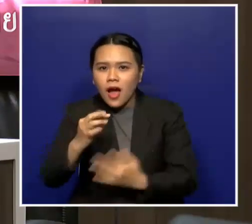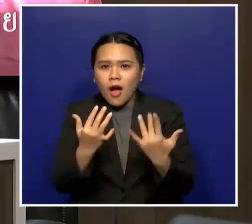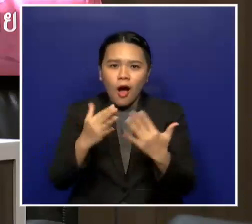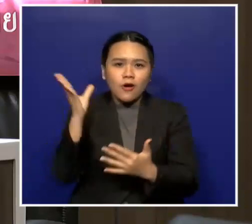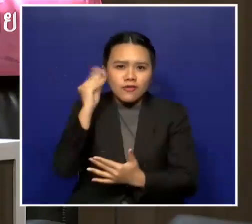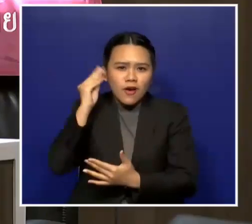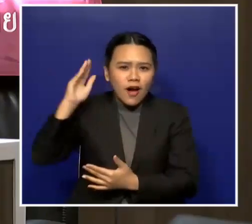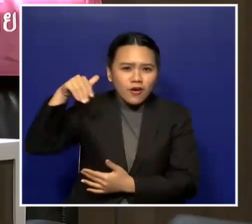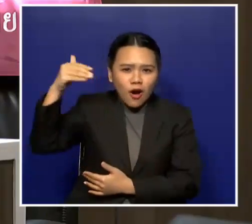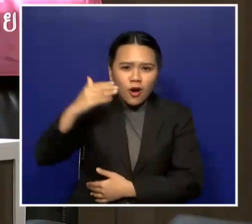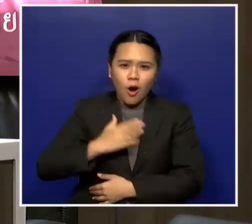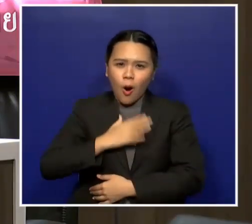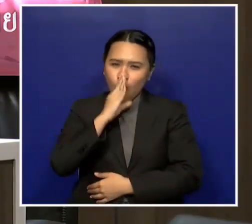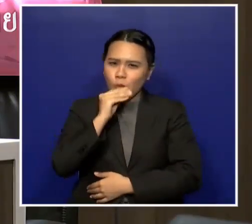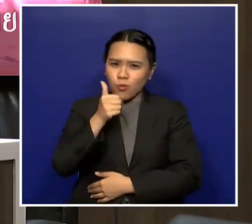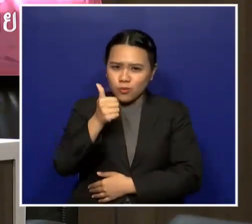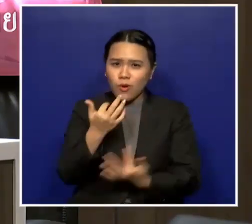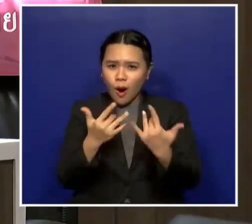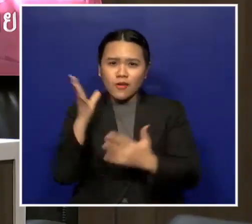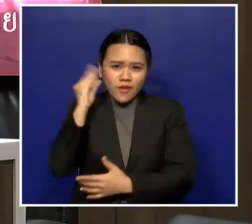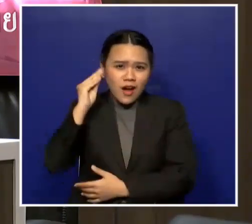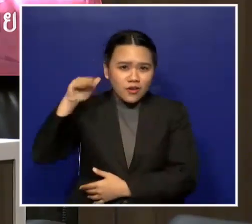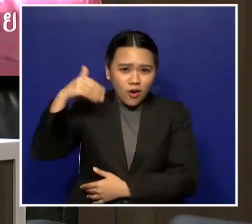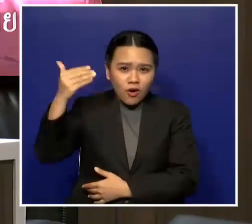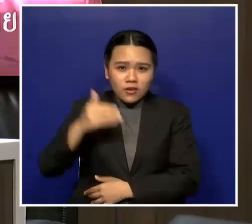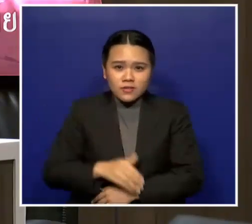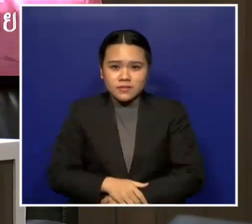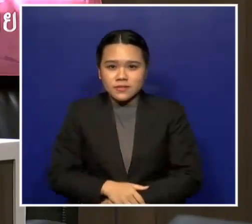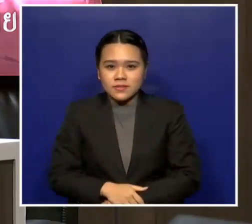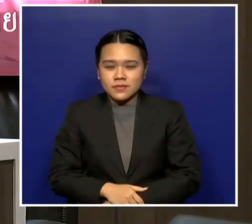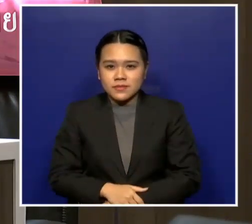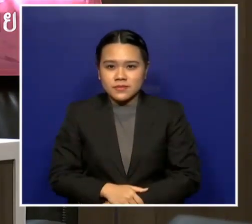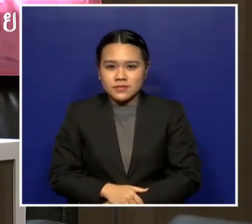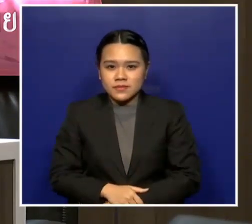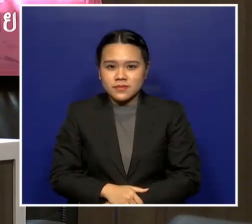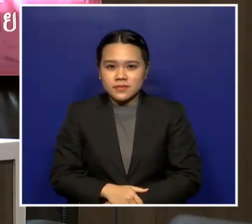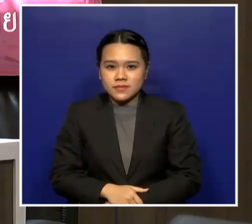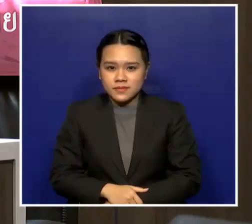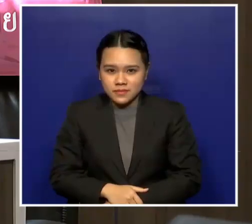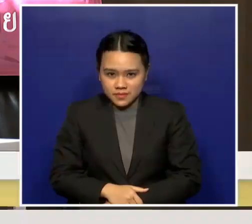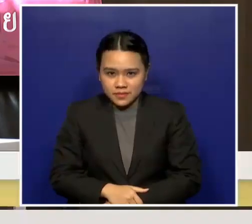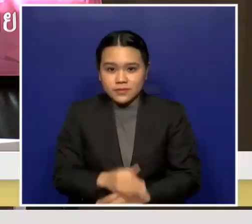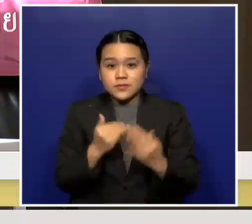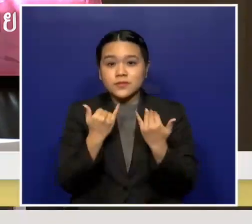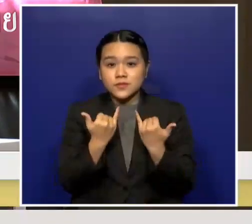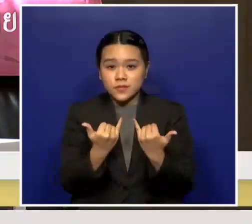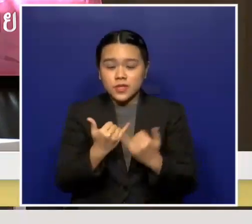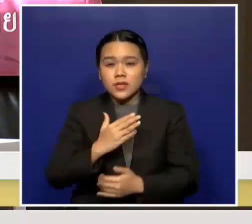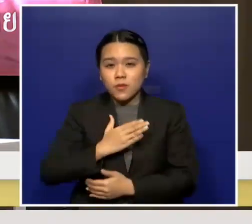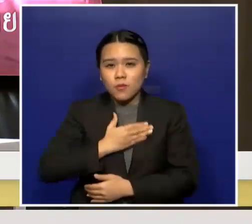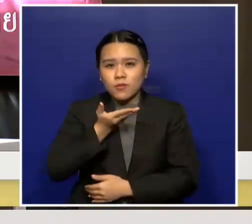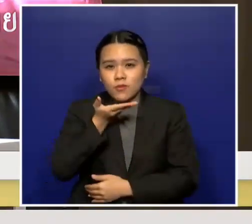หไม่ฟังของดีๆเลยเหรอนายกไม่ต้องมาโบกมือหรอกกราบเรียนนะครับวันนี้ผมขออนุญาตนะ